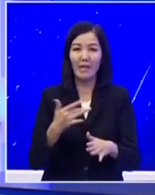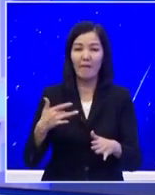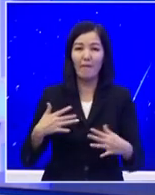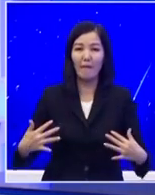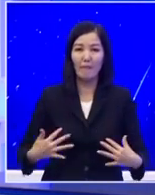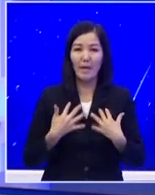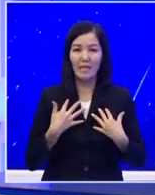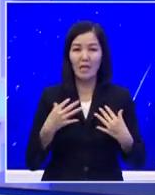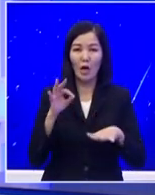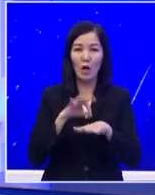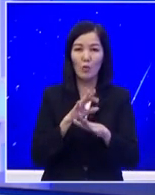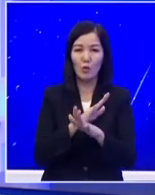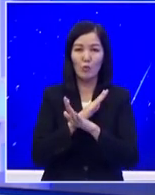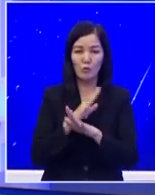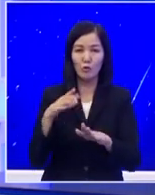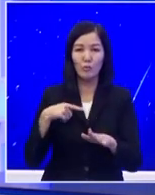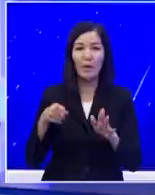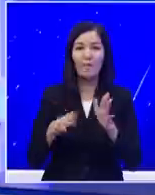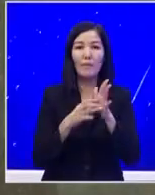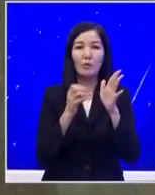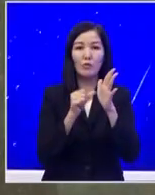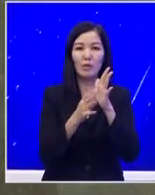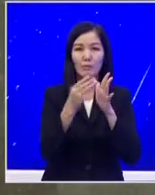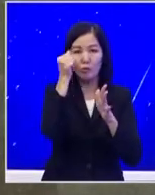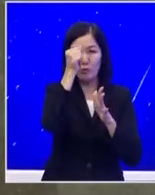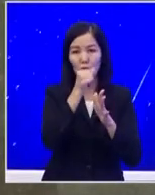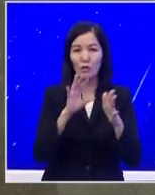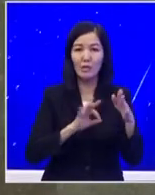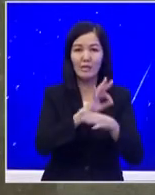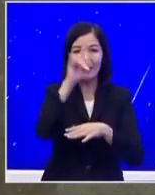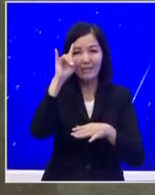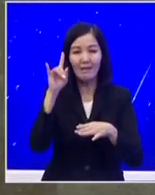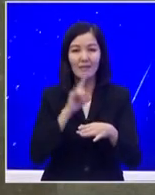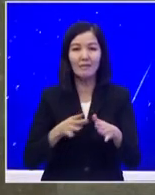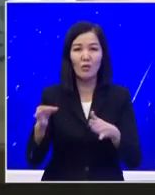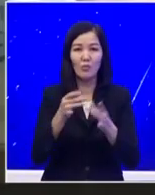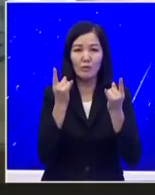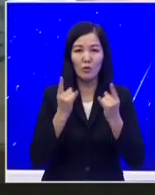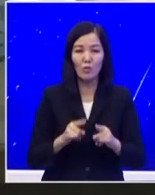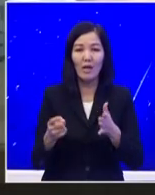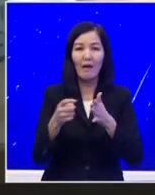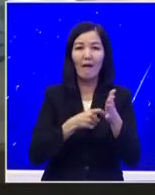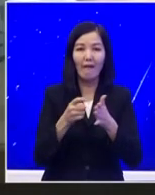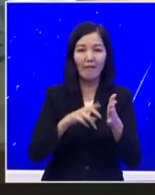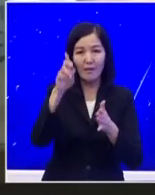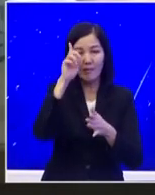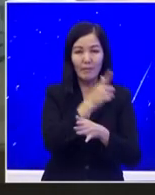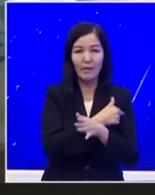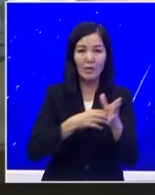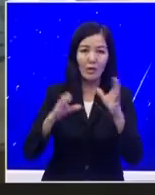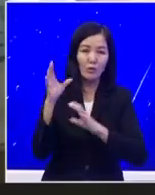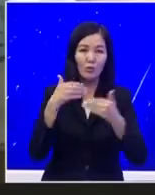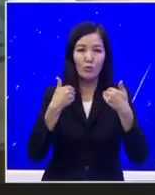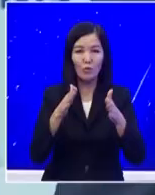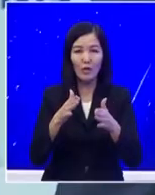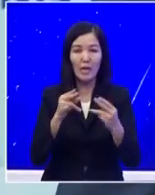көз жұмды. Қайрат Қажыманұлы 1964 жылы Шығыс Қазақстан облысында туған. Қарағанды мемлекеттік медицина институтының